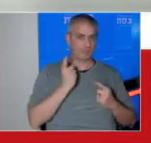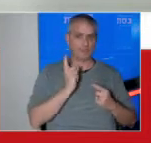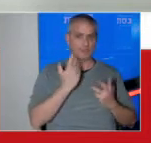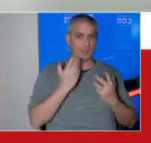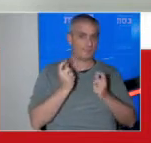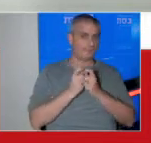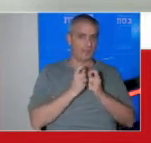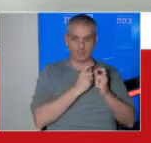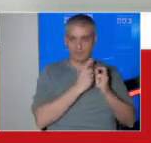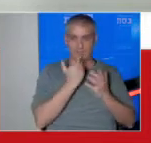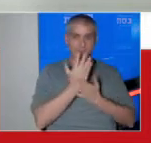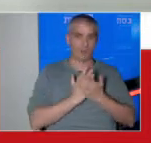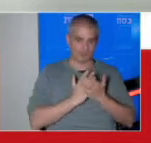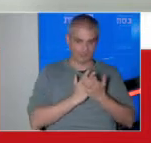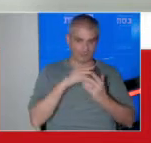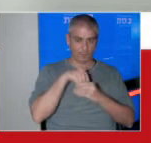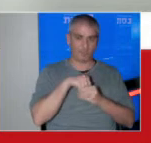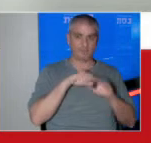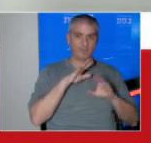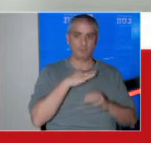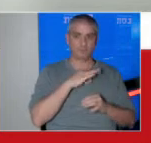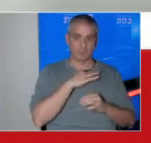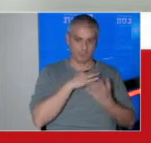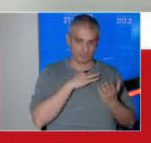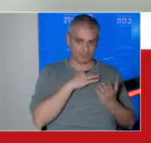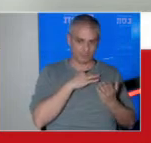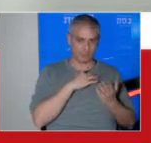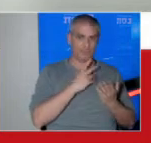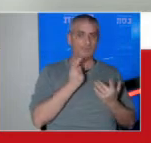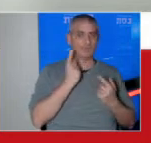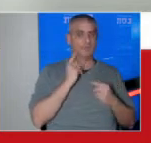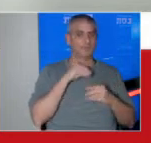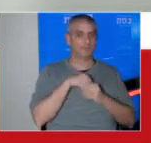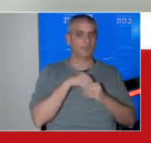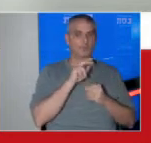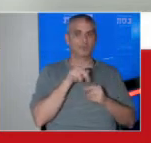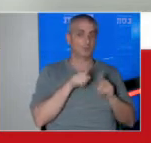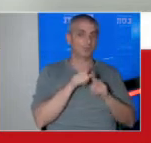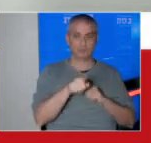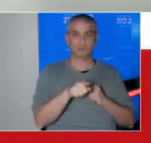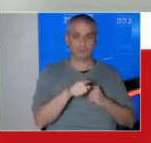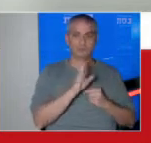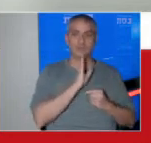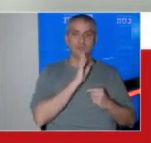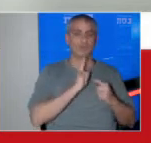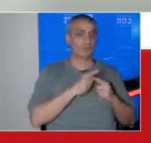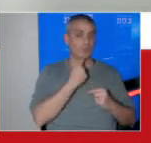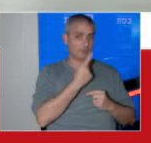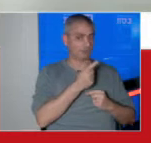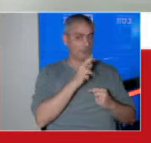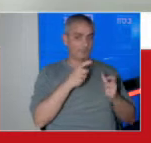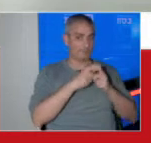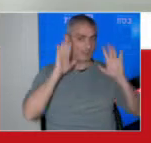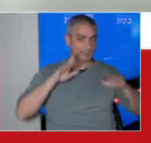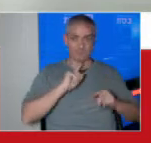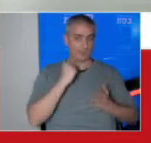מכמה פלגים ומכמה חלקים מורכבת הממשלה שלנו, ועד כמה היא קרואה בדיוק בעניינים מהסוג הזה, וזו בדיוק הבעיה. רוצה לומר, רעם לא תאשר